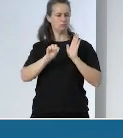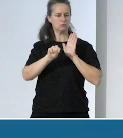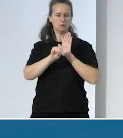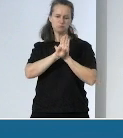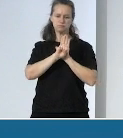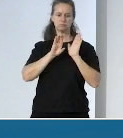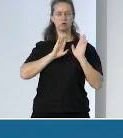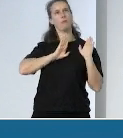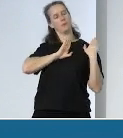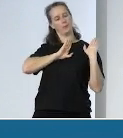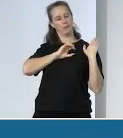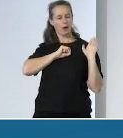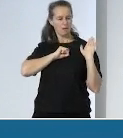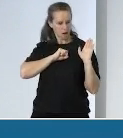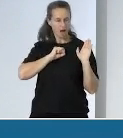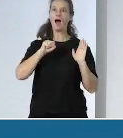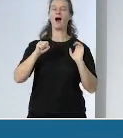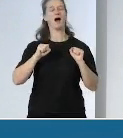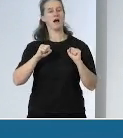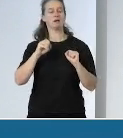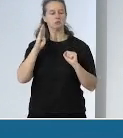hop, elle se repose, elle se remobilise de nouveau.